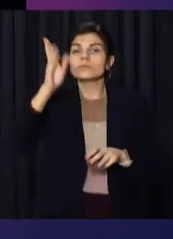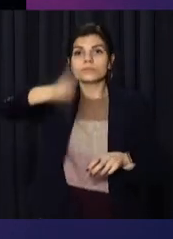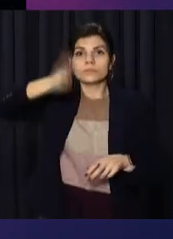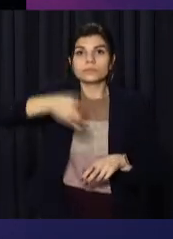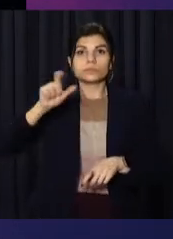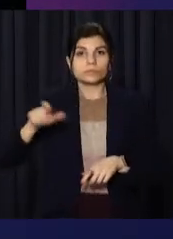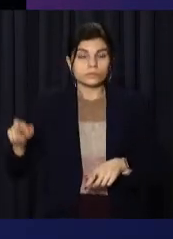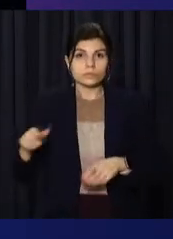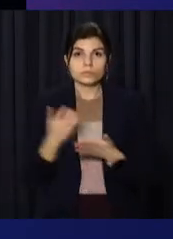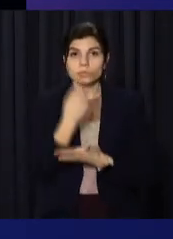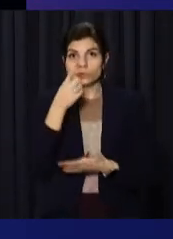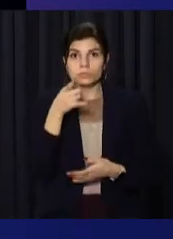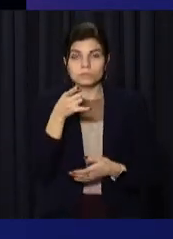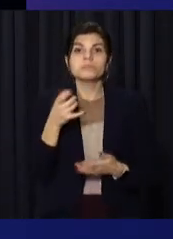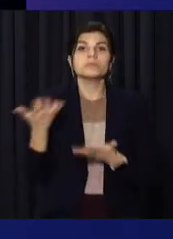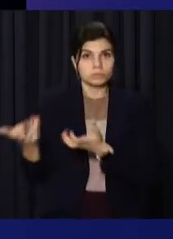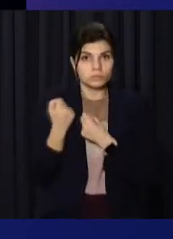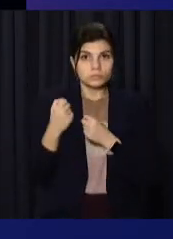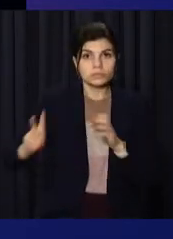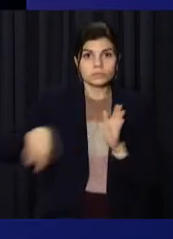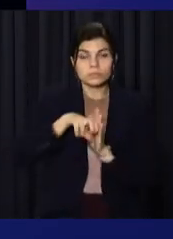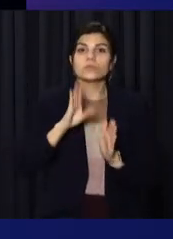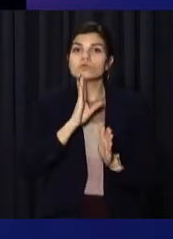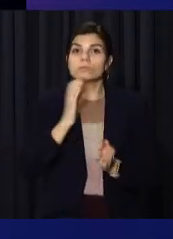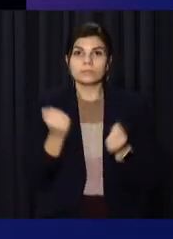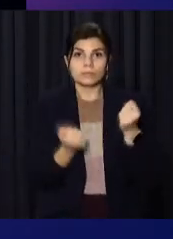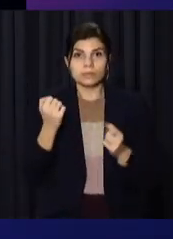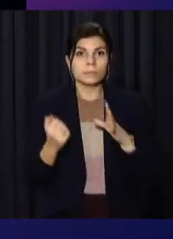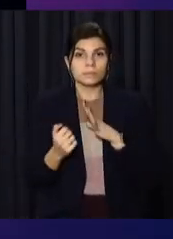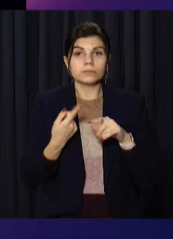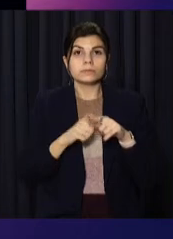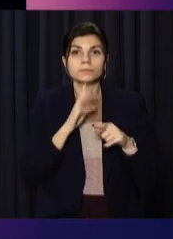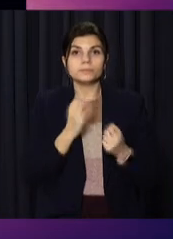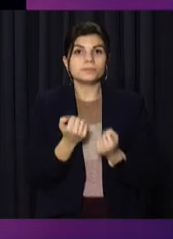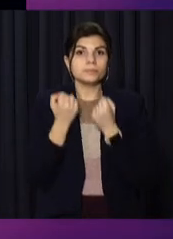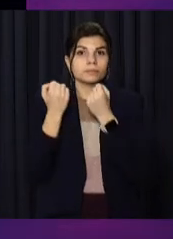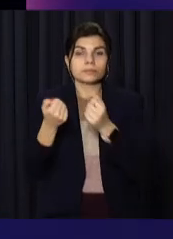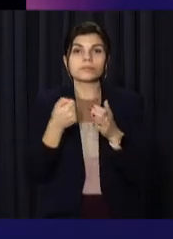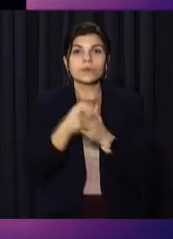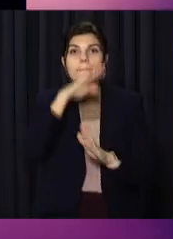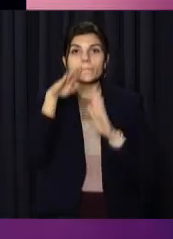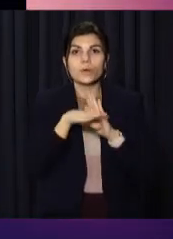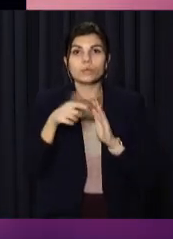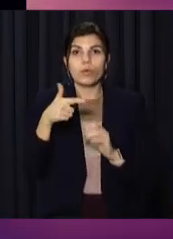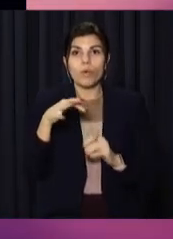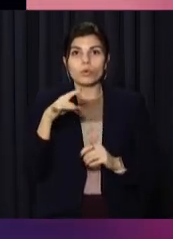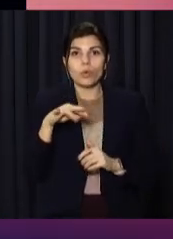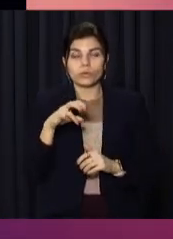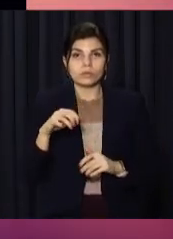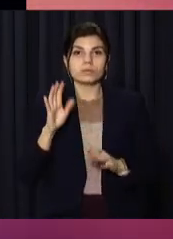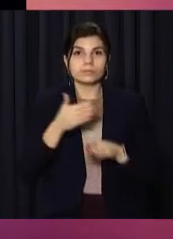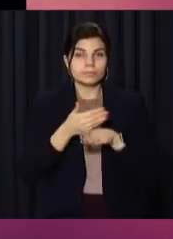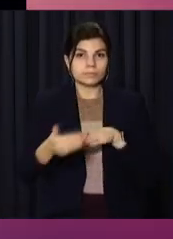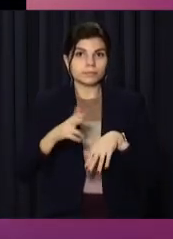попутку. Згодом одна з машин його підібрала, за кермом була жінка. Вона й відвезла Артемія до Підгородного, де його